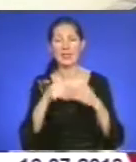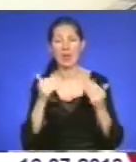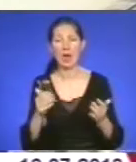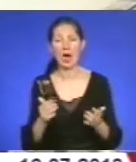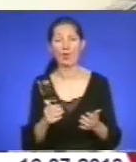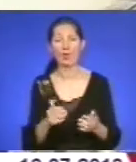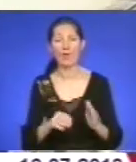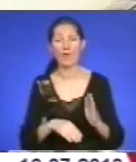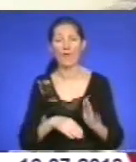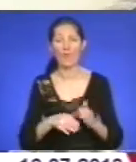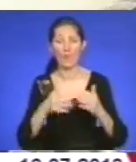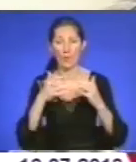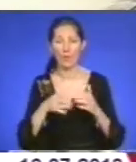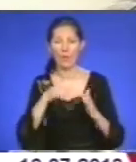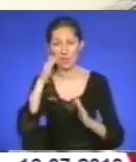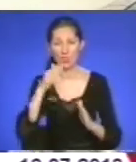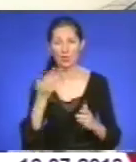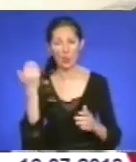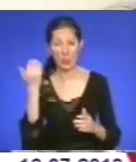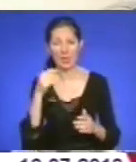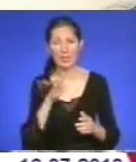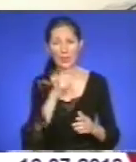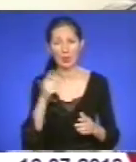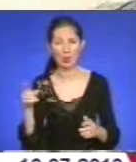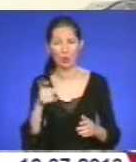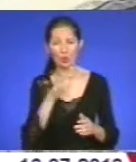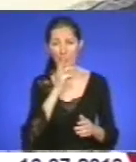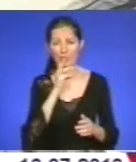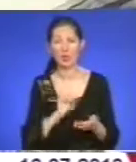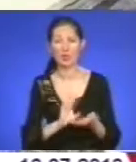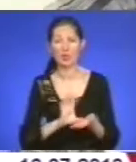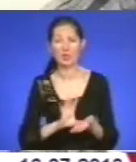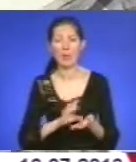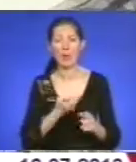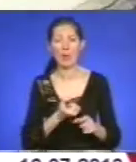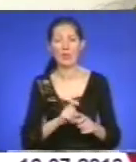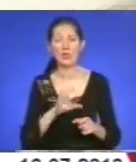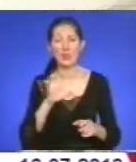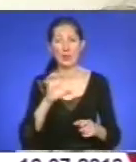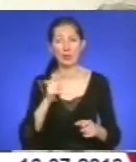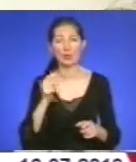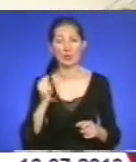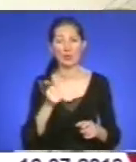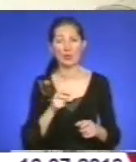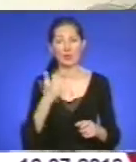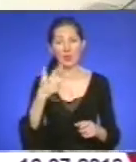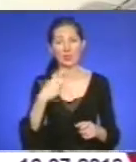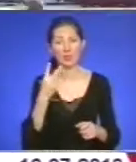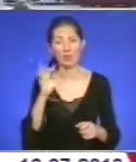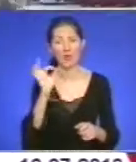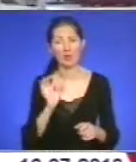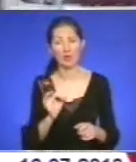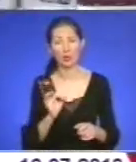вищими, ніж попередні періоди. Тут заробітна плата зросла більш ніж на 500 гривень або на